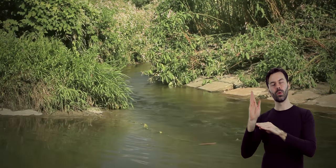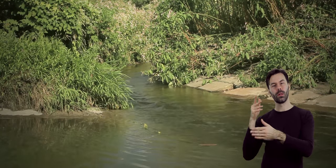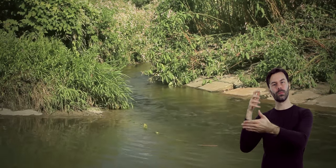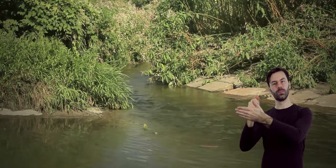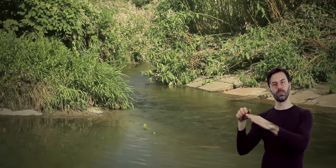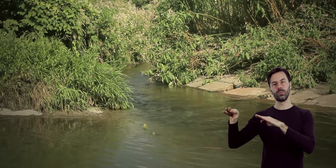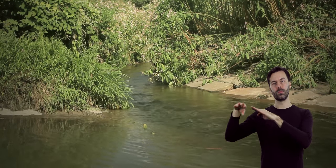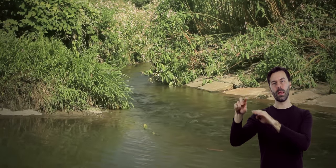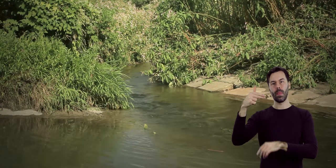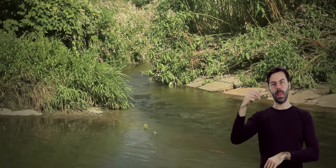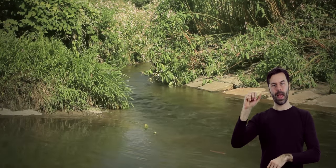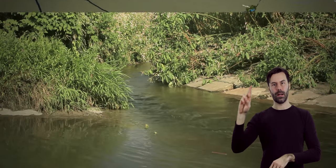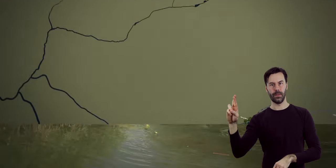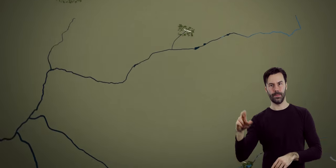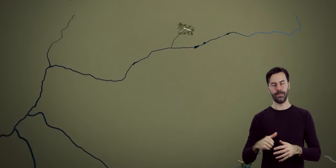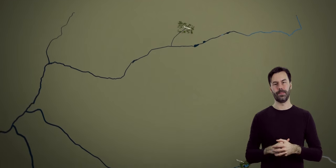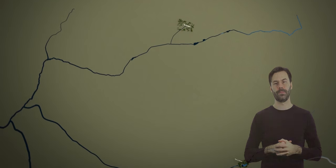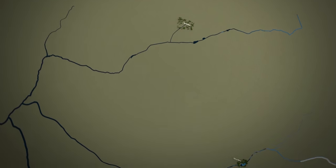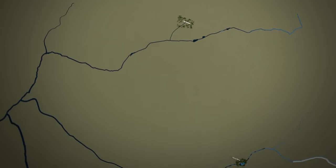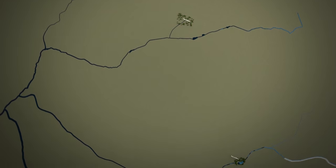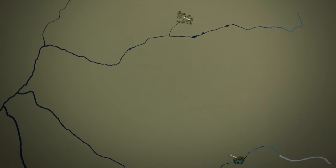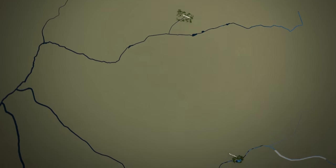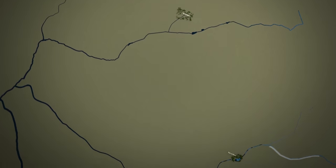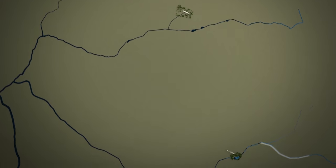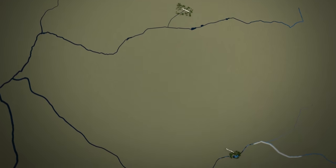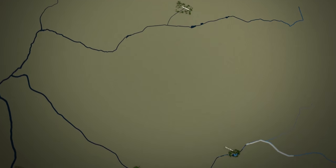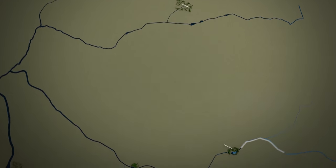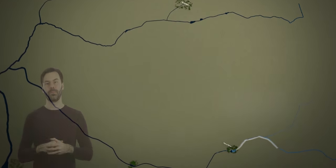bieg w Nerze na Chocianowicach.